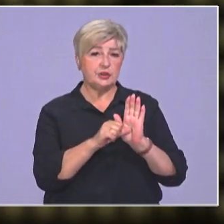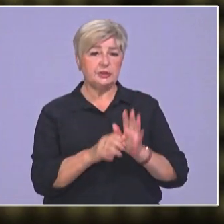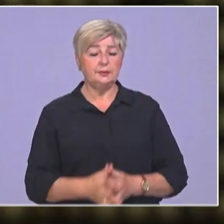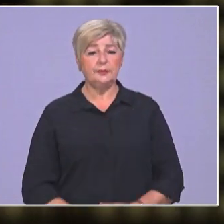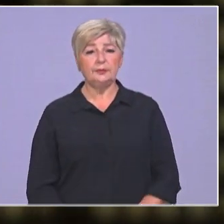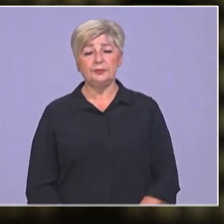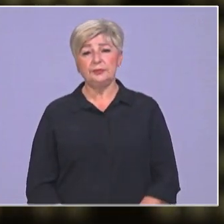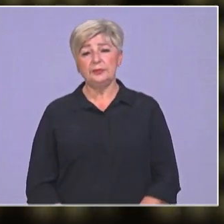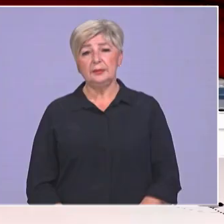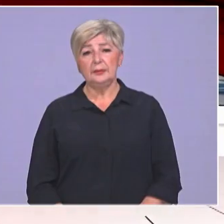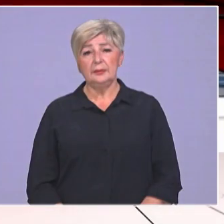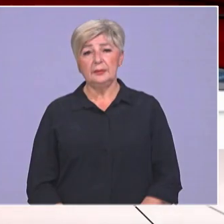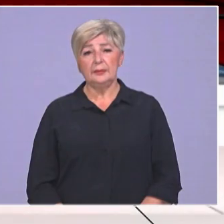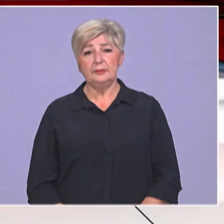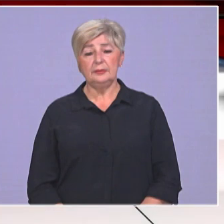2126.